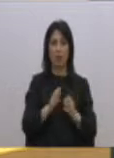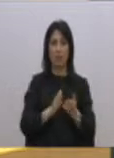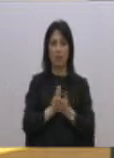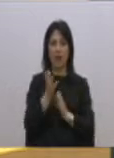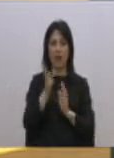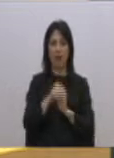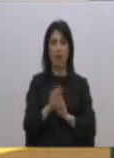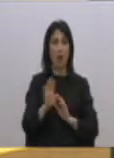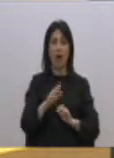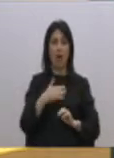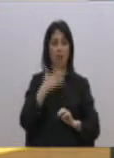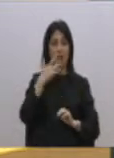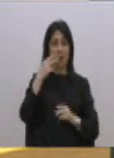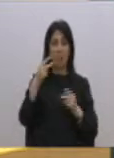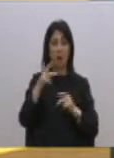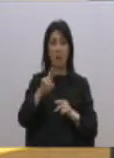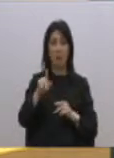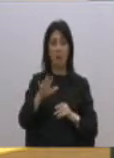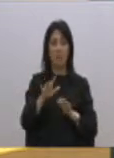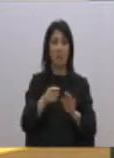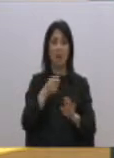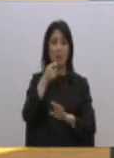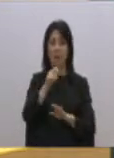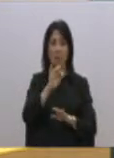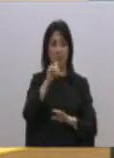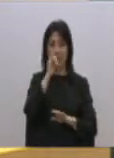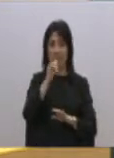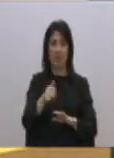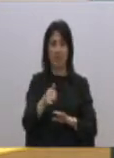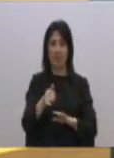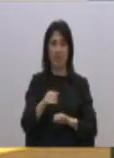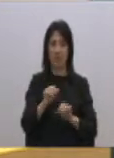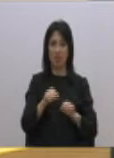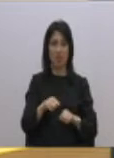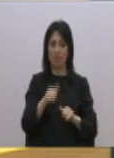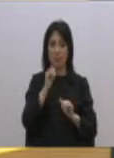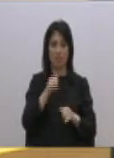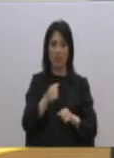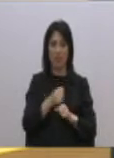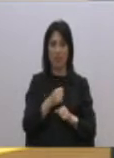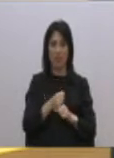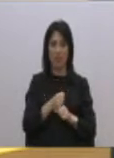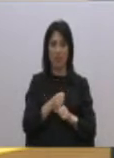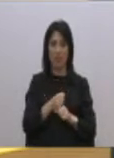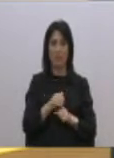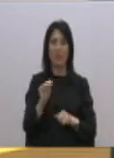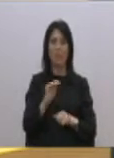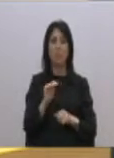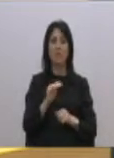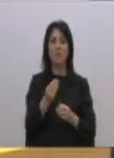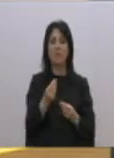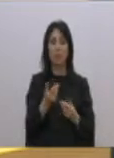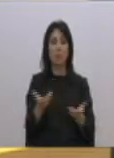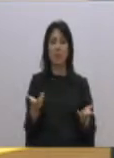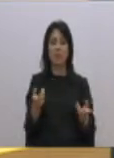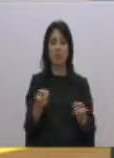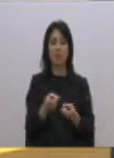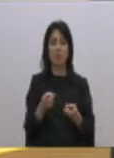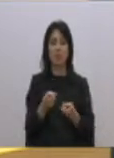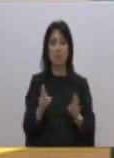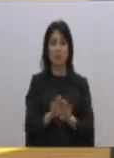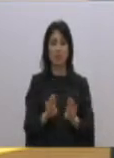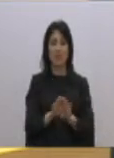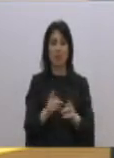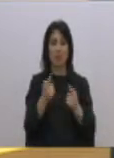ფარგლებში და რომ არა ჩვენი ამერიკელი პარტნიორები ამ საქმეზე მუშაობა არ იქნებოდა შესაძლებელი. ფიზიკური რესურსი სჭირდება